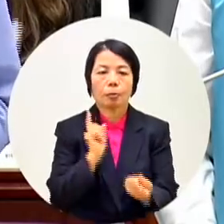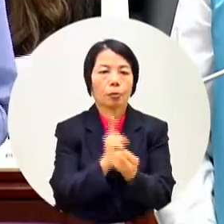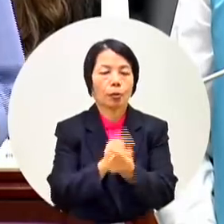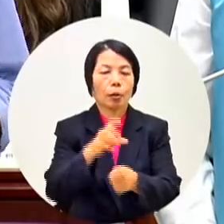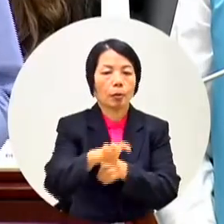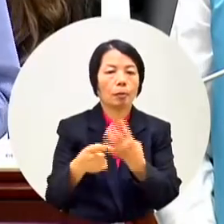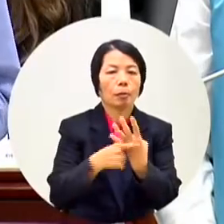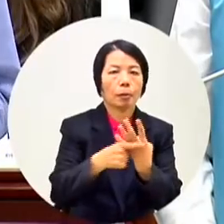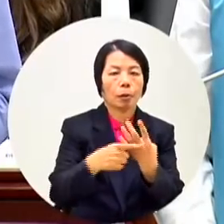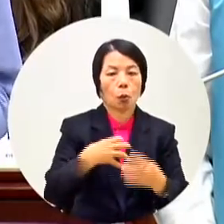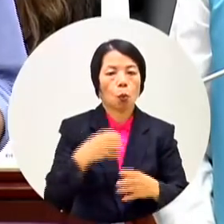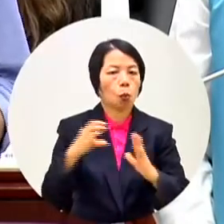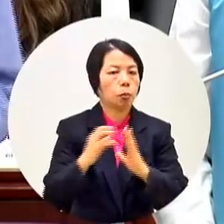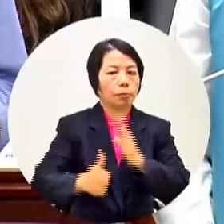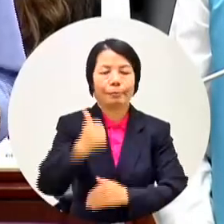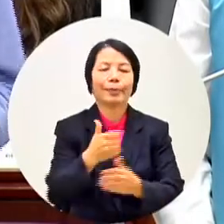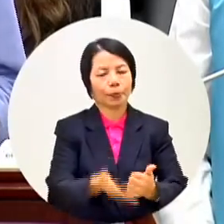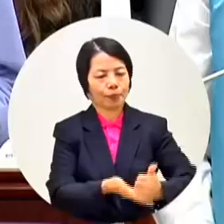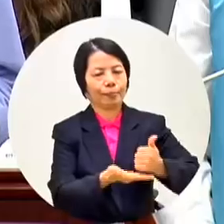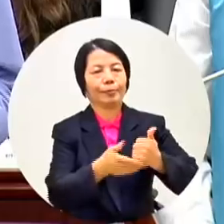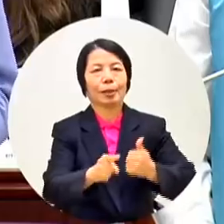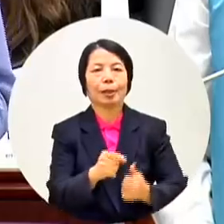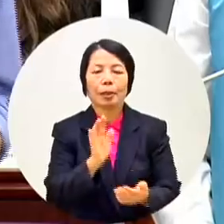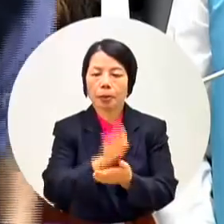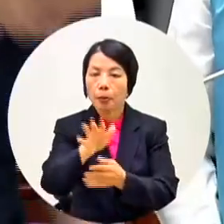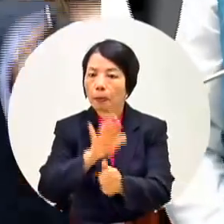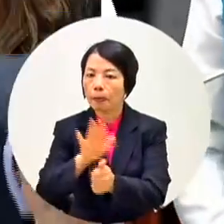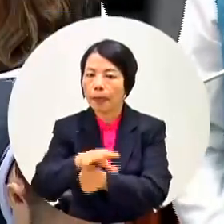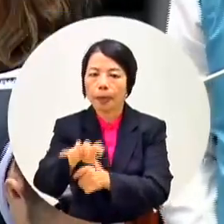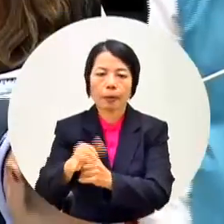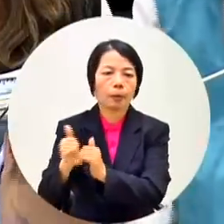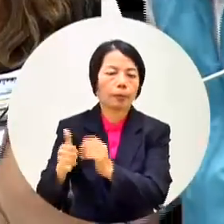我们未来一定会帮农民渔民呢争取更好的收入。谢谢。 好，谢谢。